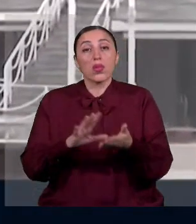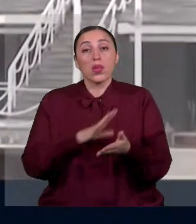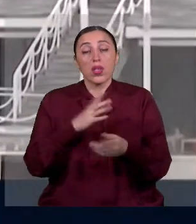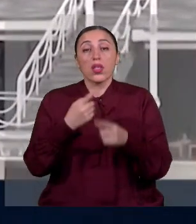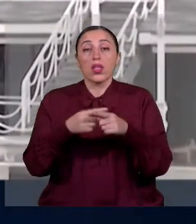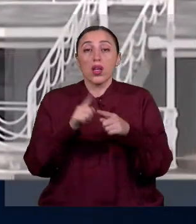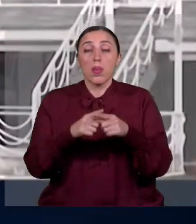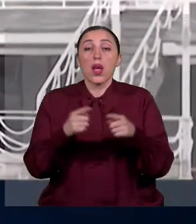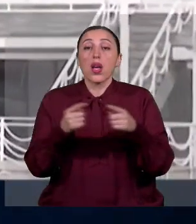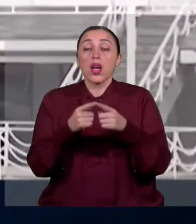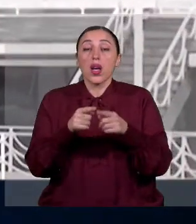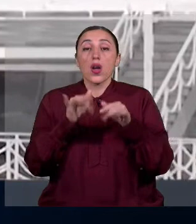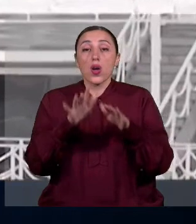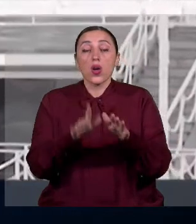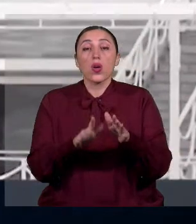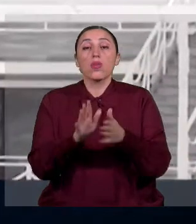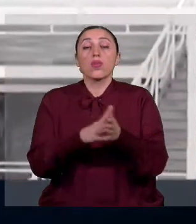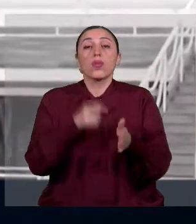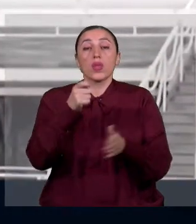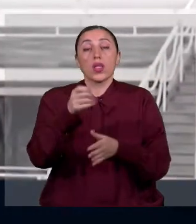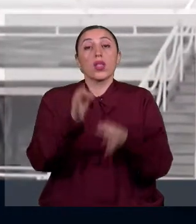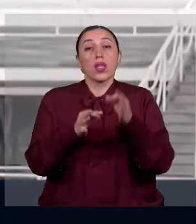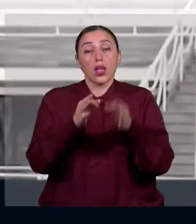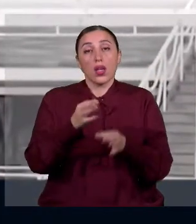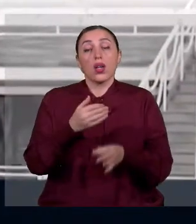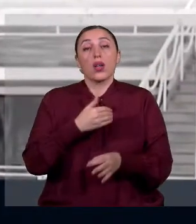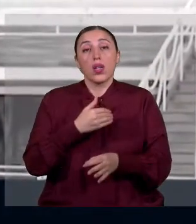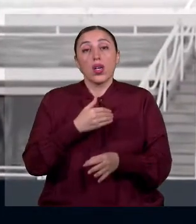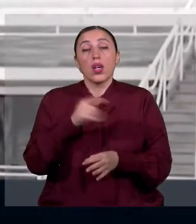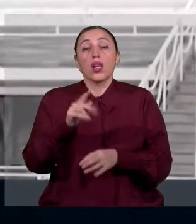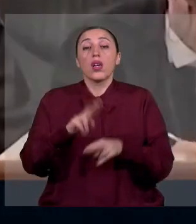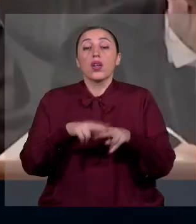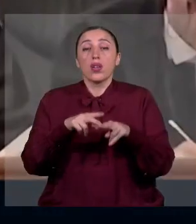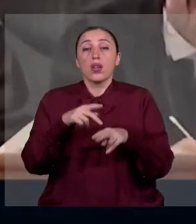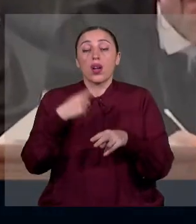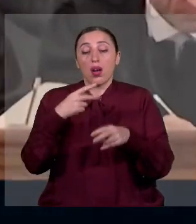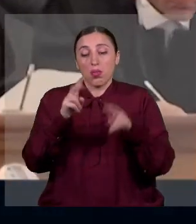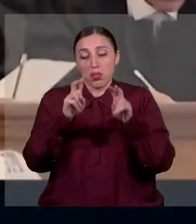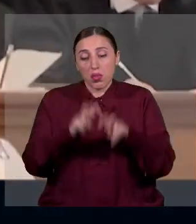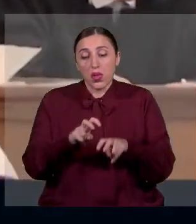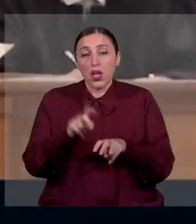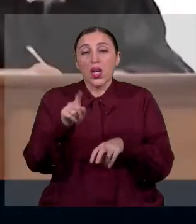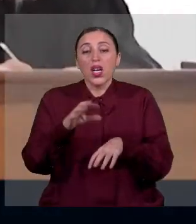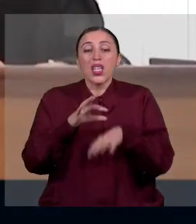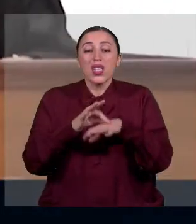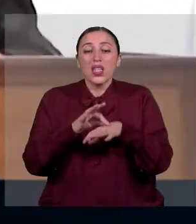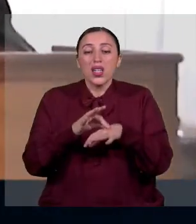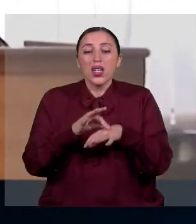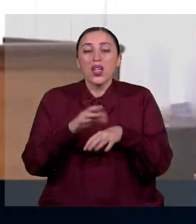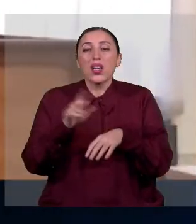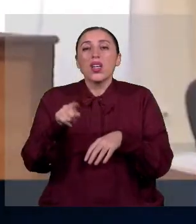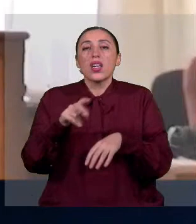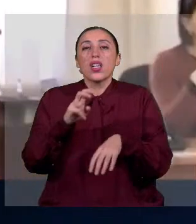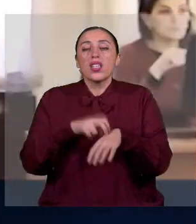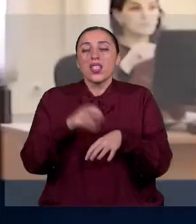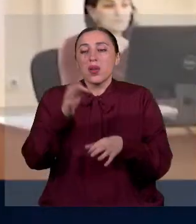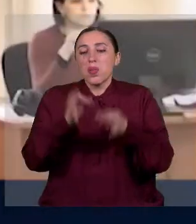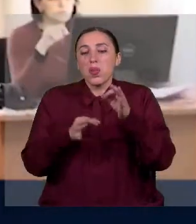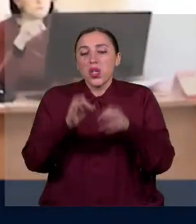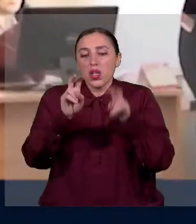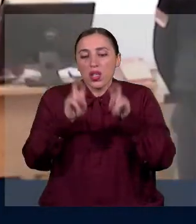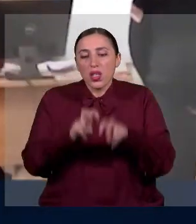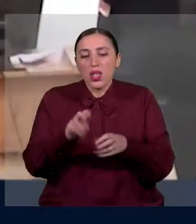վարույթ էր նախաձեռնվել։ Իրավապահները հաստատել էին, որ Պողոսյանի դին զննած փորձագետները կեղծել էին